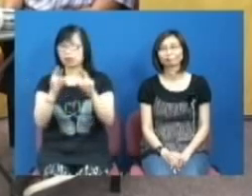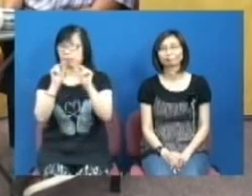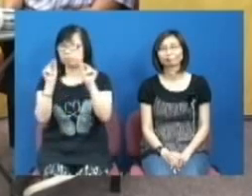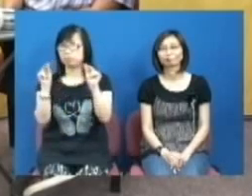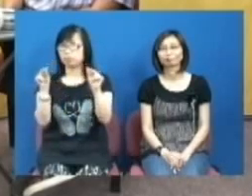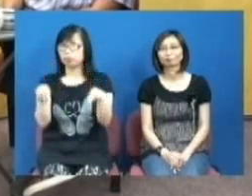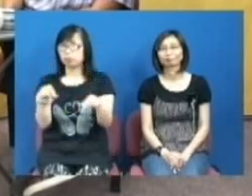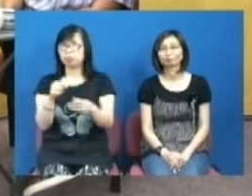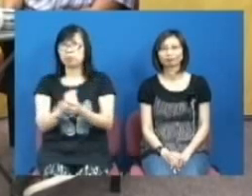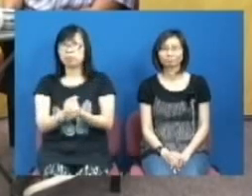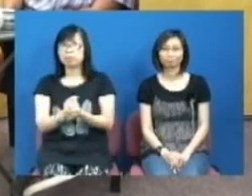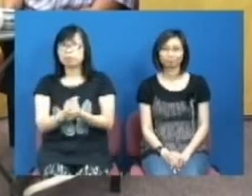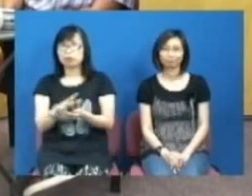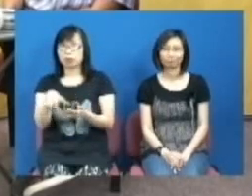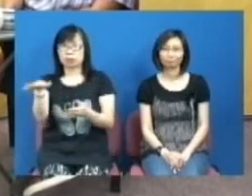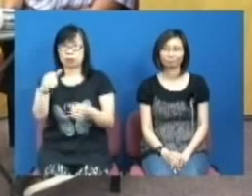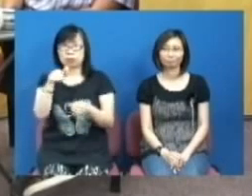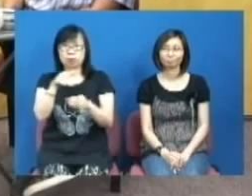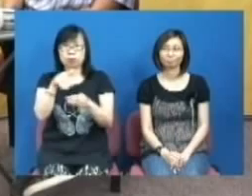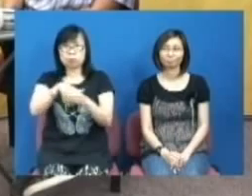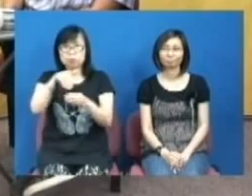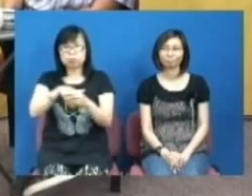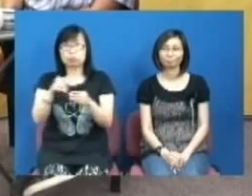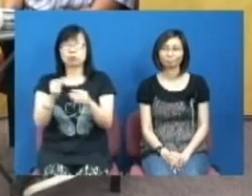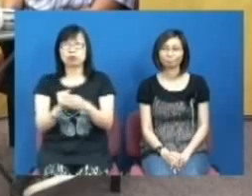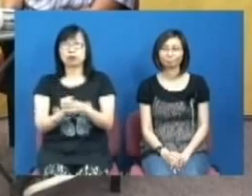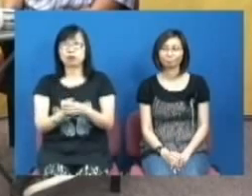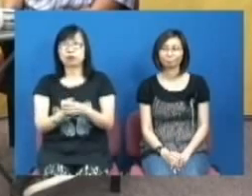咧？其實佢哋當選舉係一個